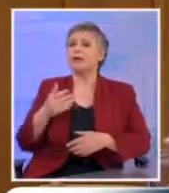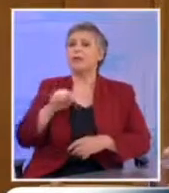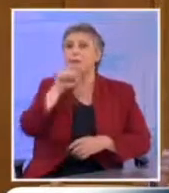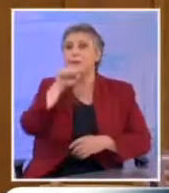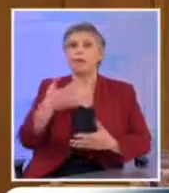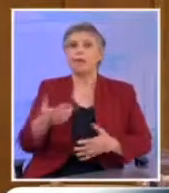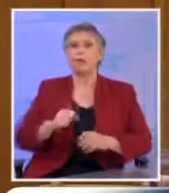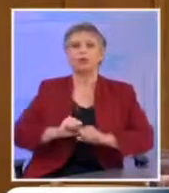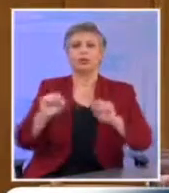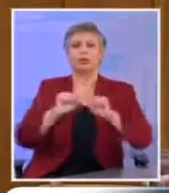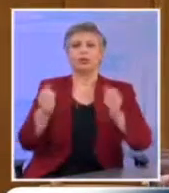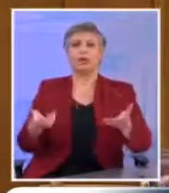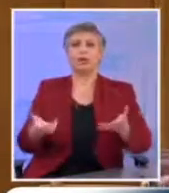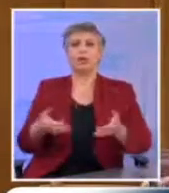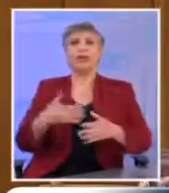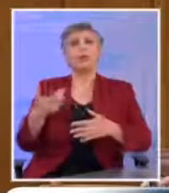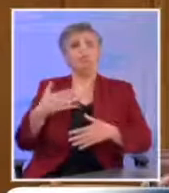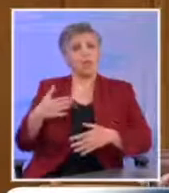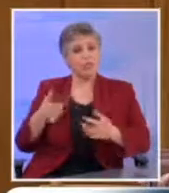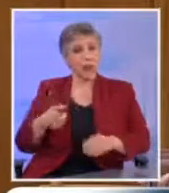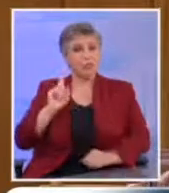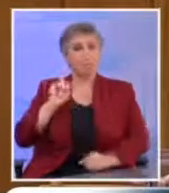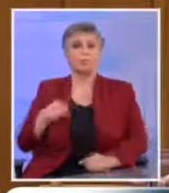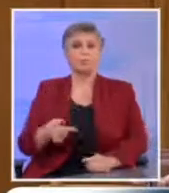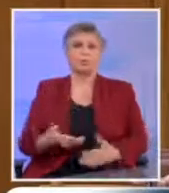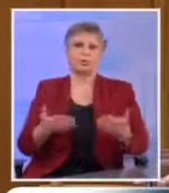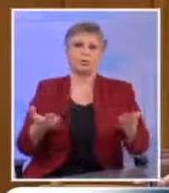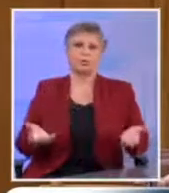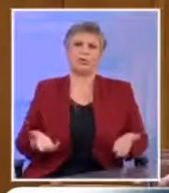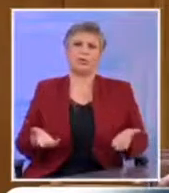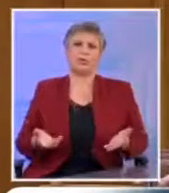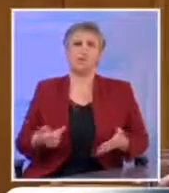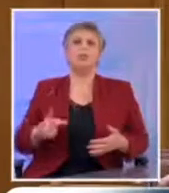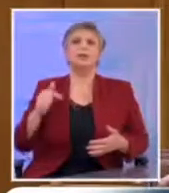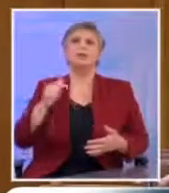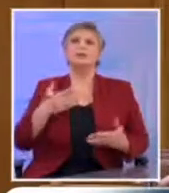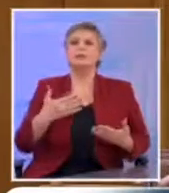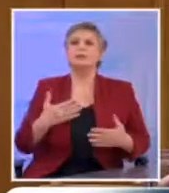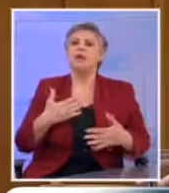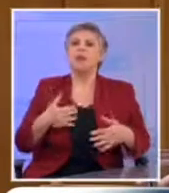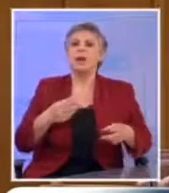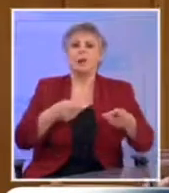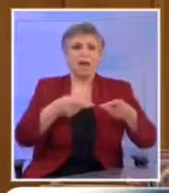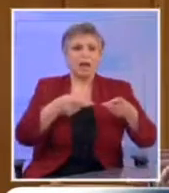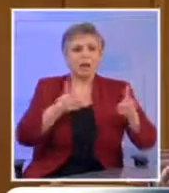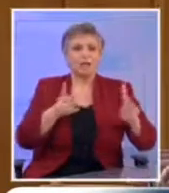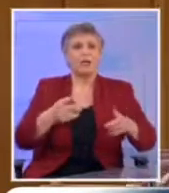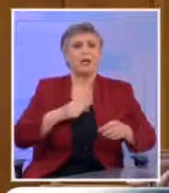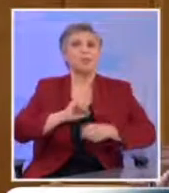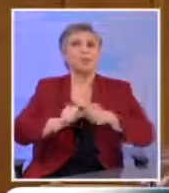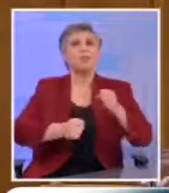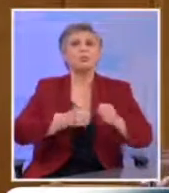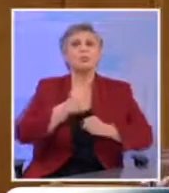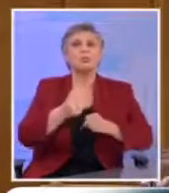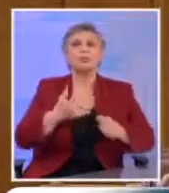Για μας και για μια ολόκληρη παράδοση φιλελεύθερων στοχαστών και αγώνων για τα δικαιώματα και την ελευθερία, το